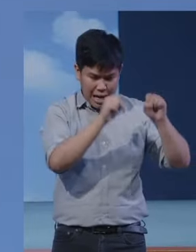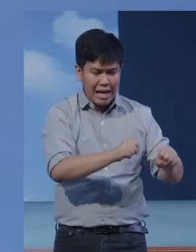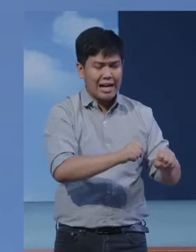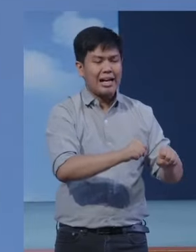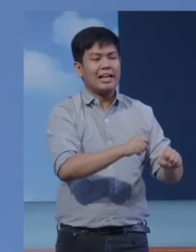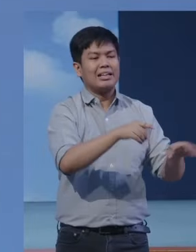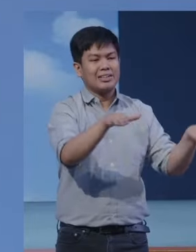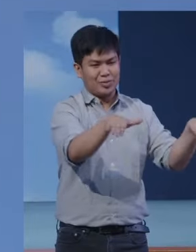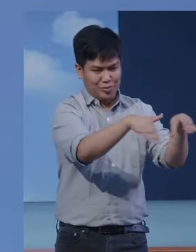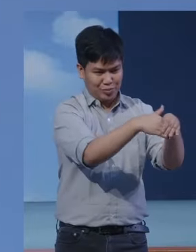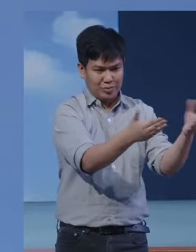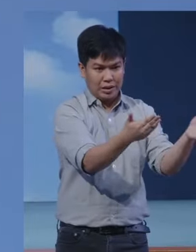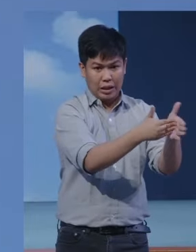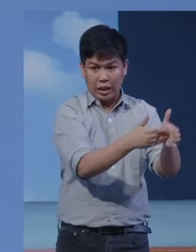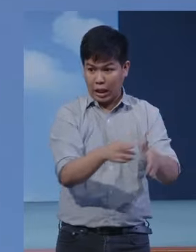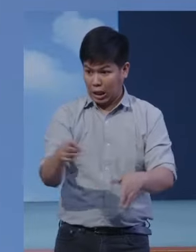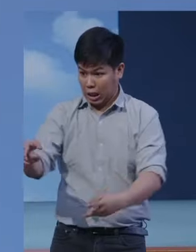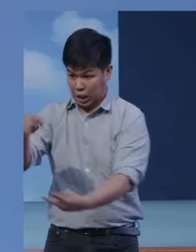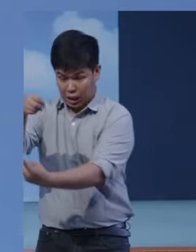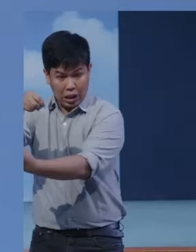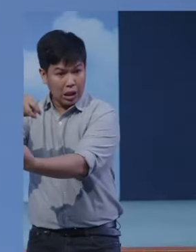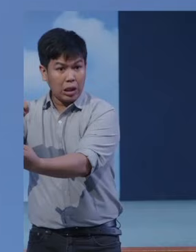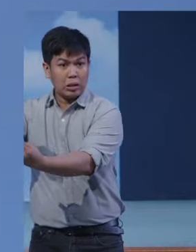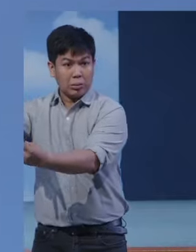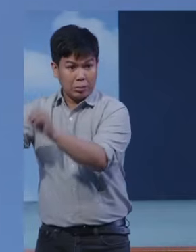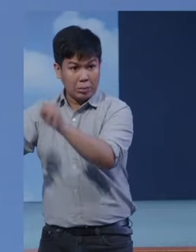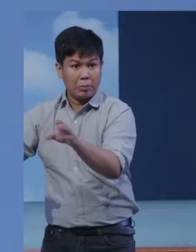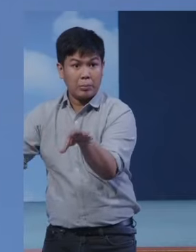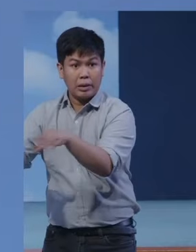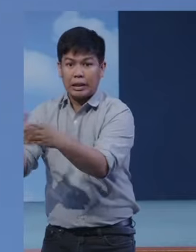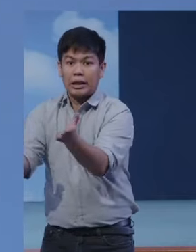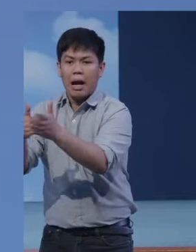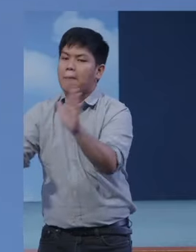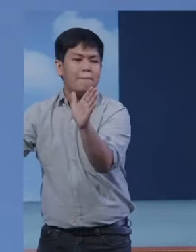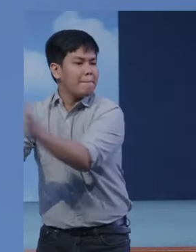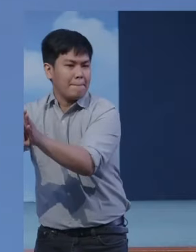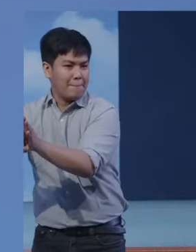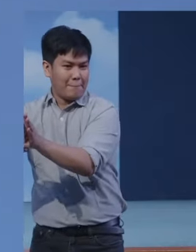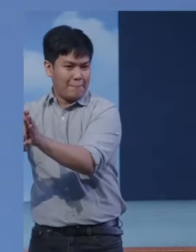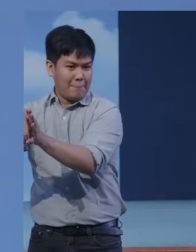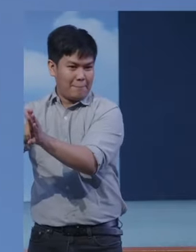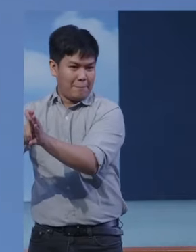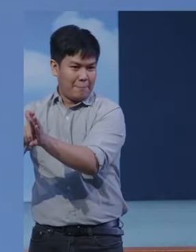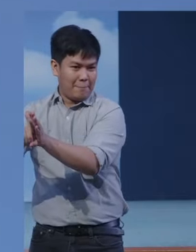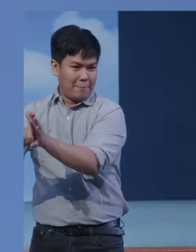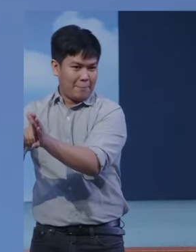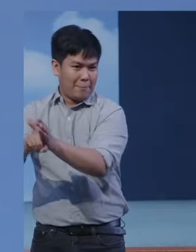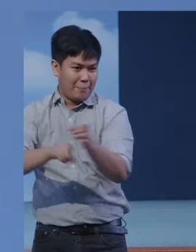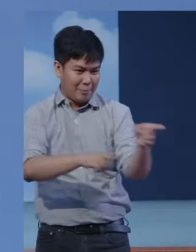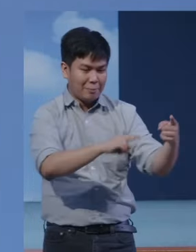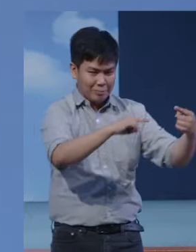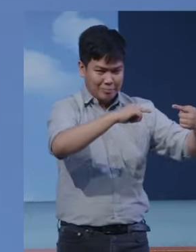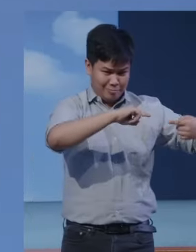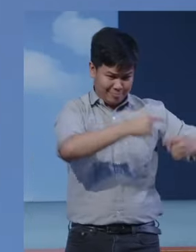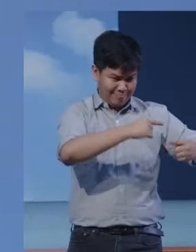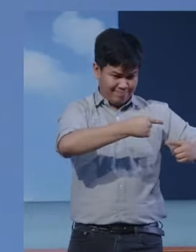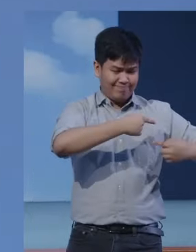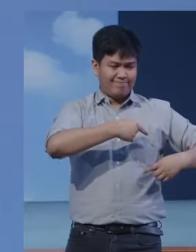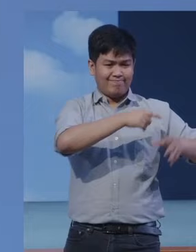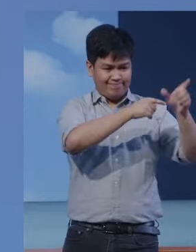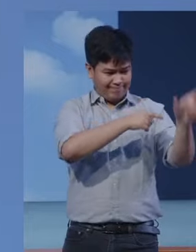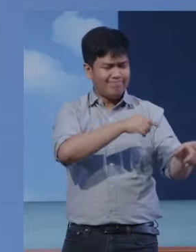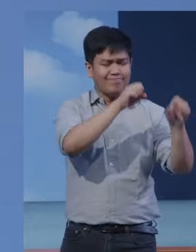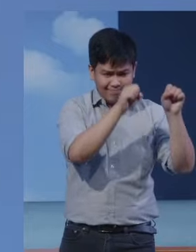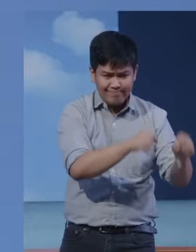siya yung gumawa ng kalokohan yung ginawa ng kalokohan yung agri party ang pag-aasawa muli ipinapahintulot